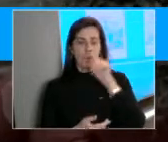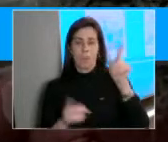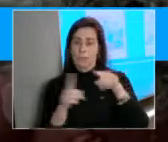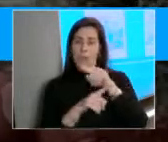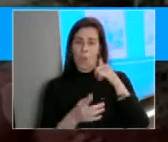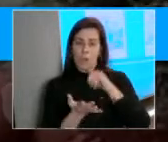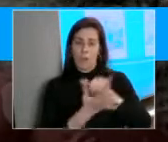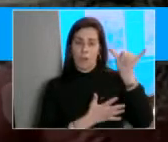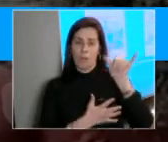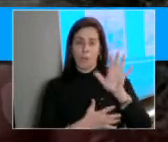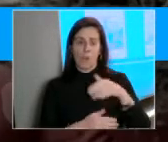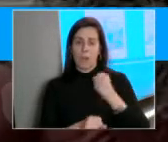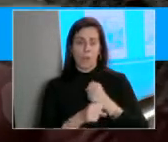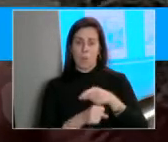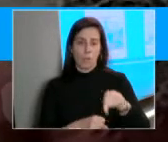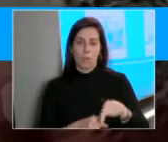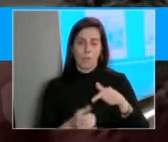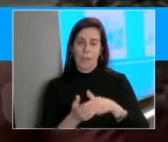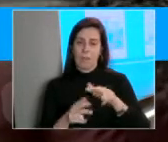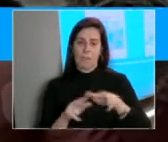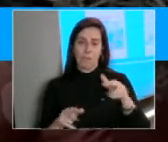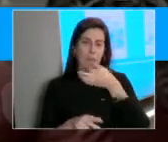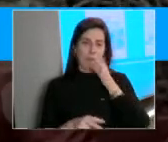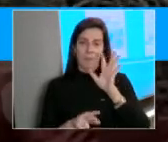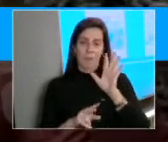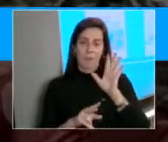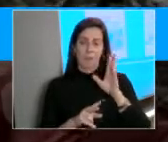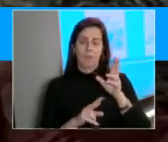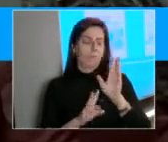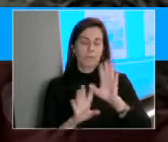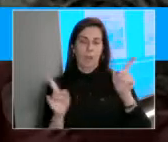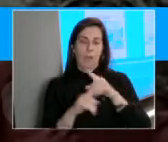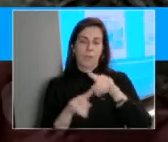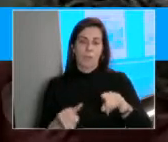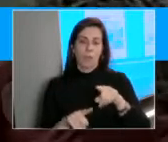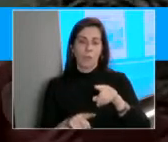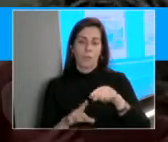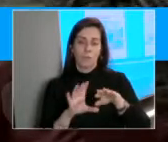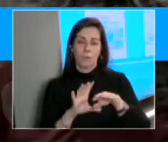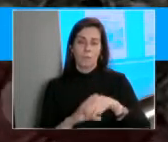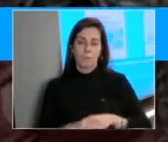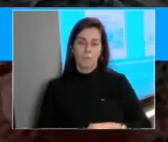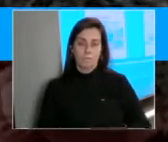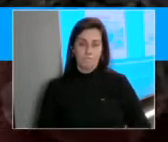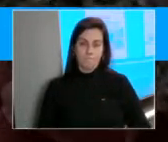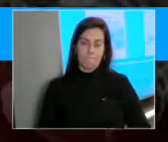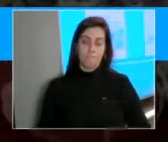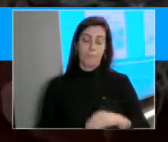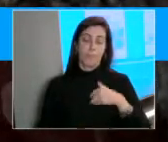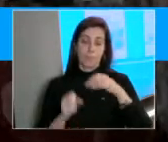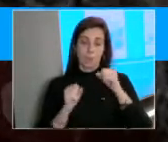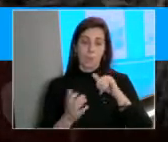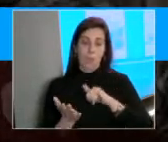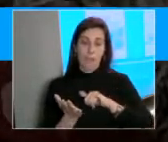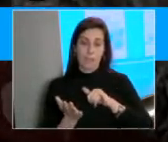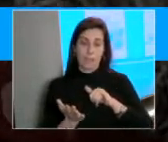את הטיול, כי אין מה להיות פה גם על רקע המצב, והעדיפו להחזיר את הקבוצות לארץ, אז הטיסות כנראה יהיה יותר מלאות. אני מניח